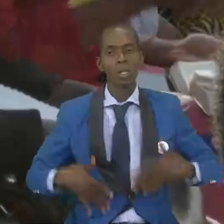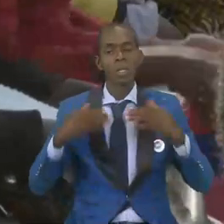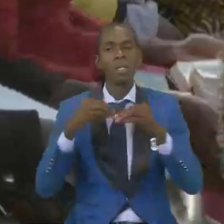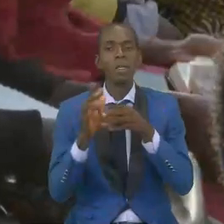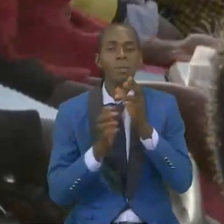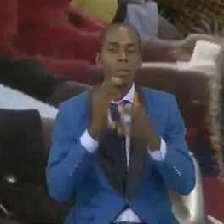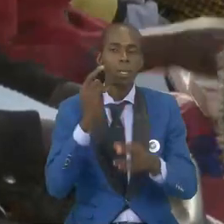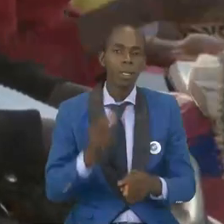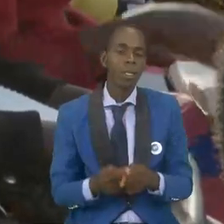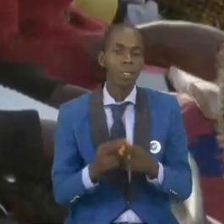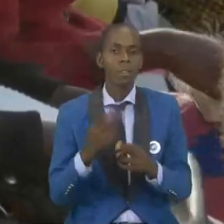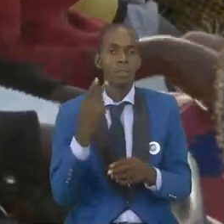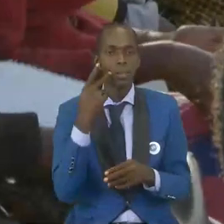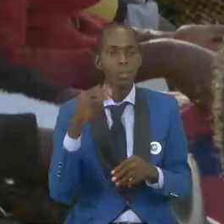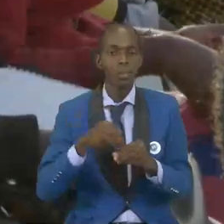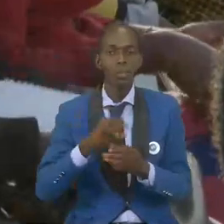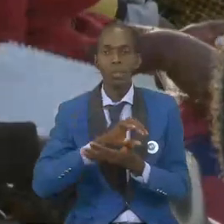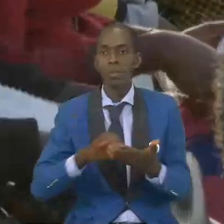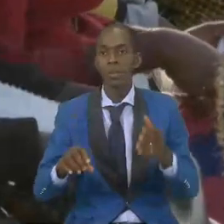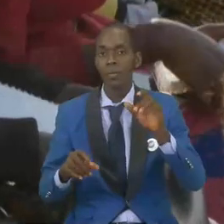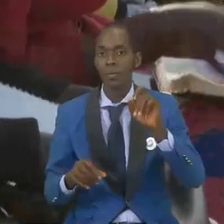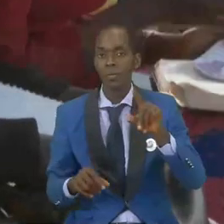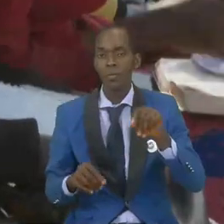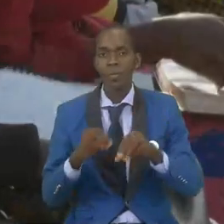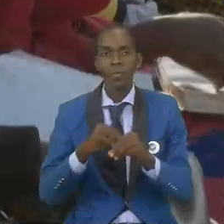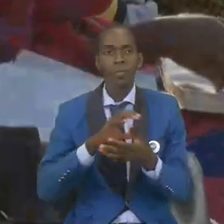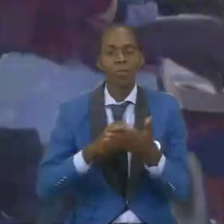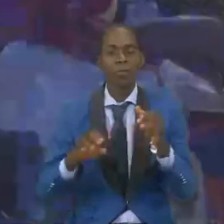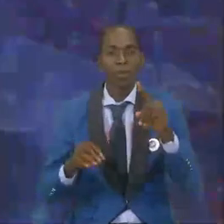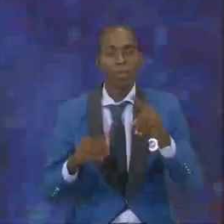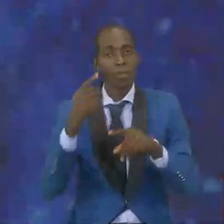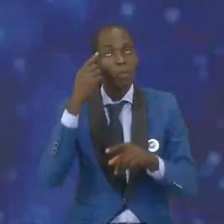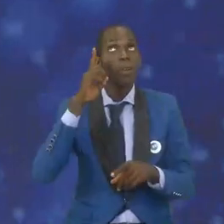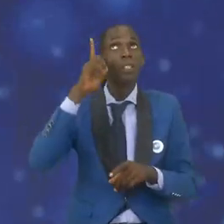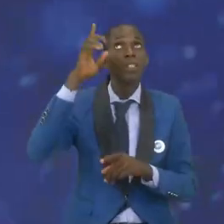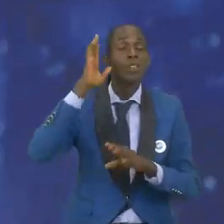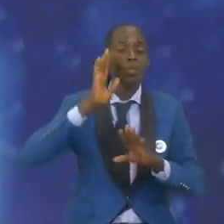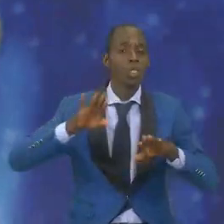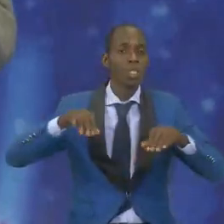ils seront protégés tout au long de leur vie au nom de Jésus.